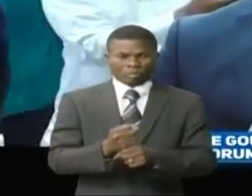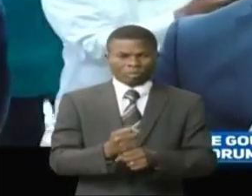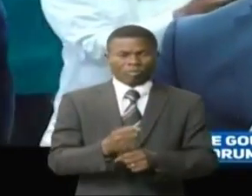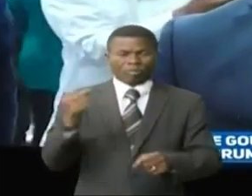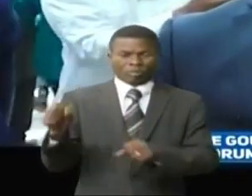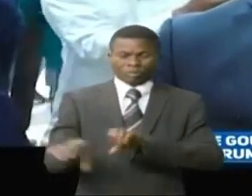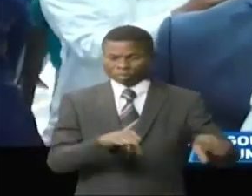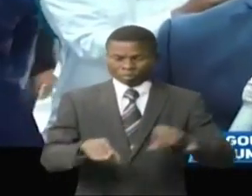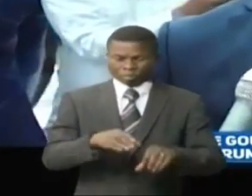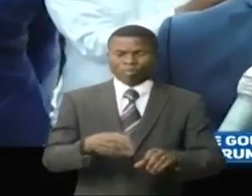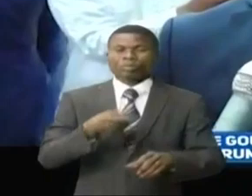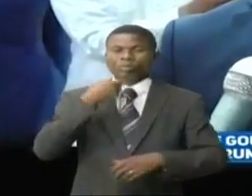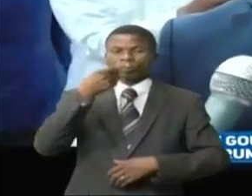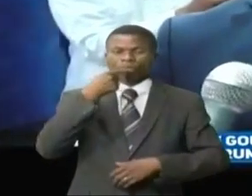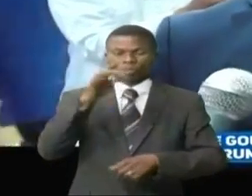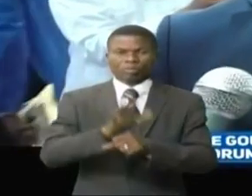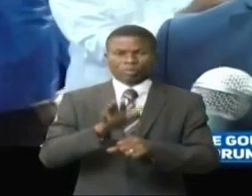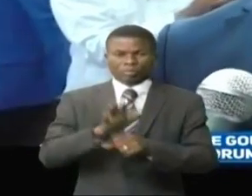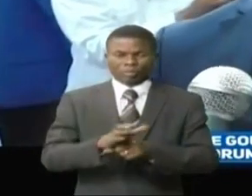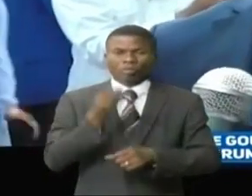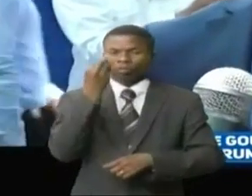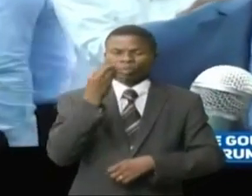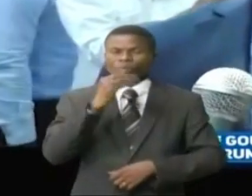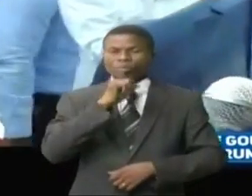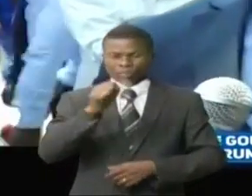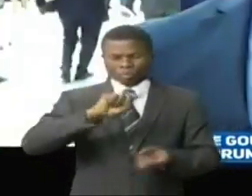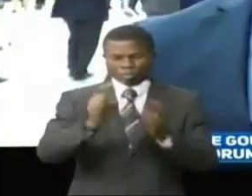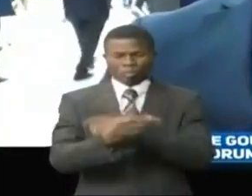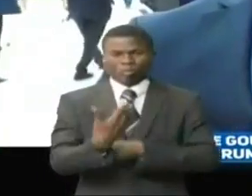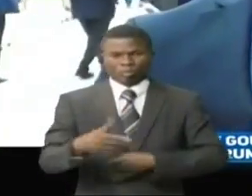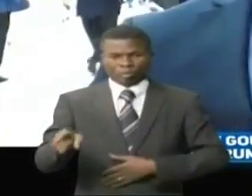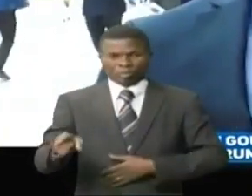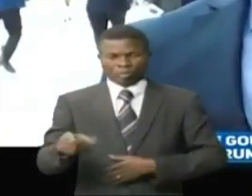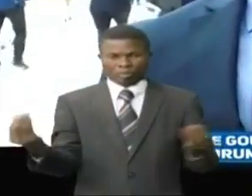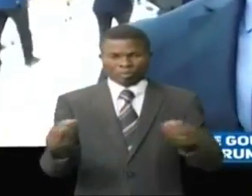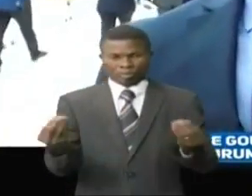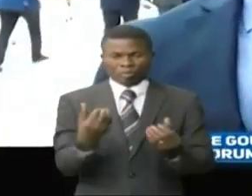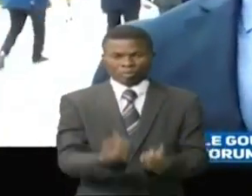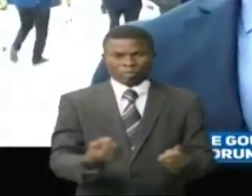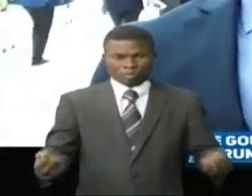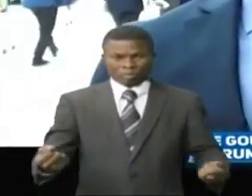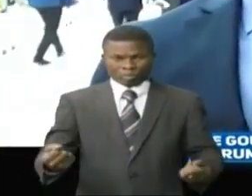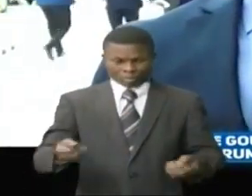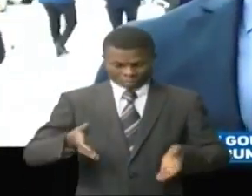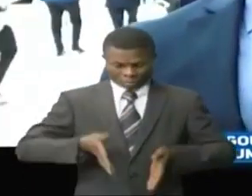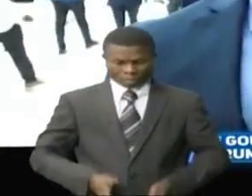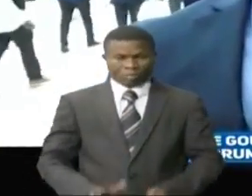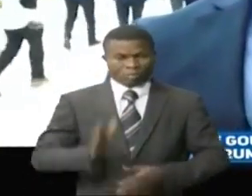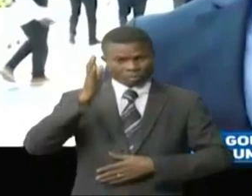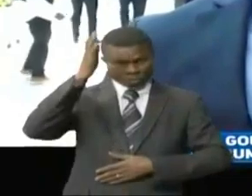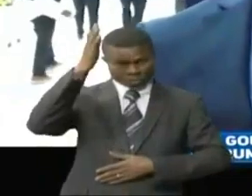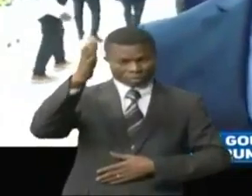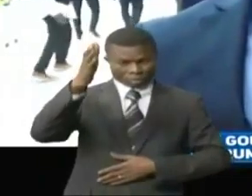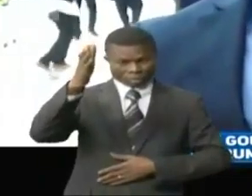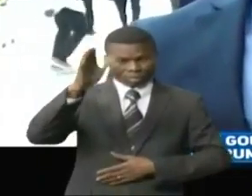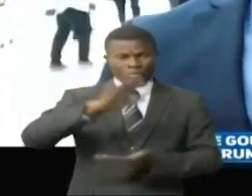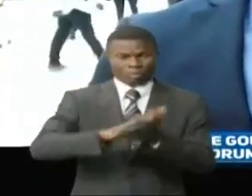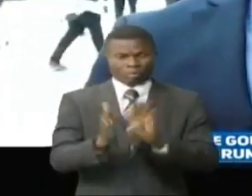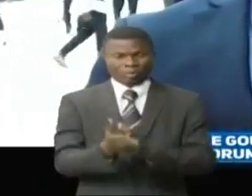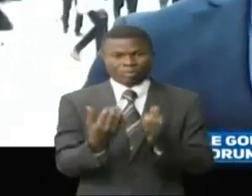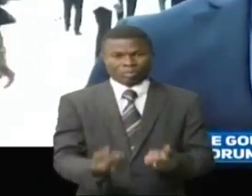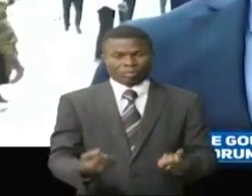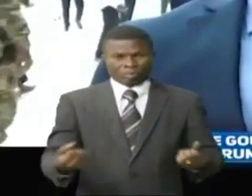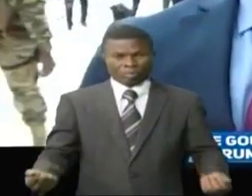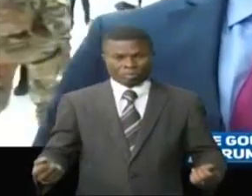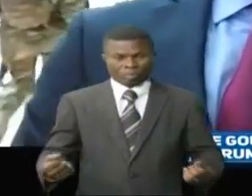va permettre de pouvoir renverser les tendances et changer les choses pour que les enfants que nous aurons demain soit ces enfants